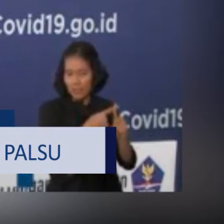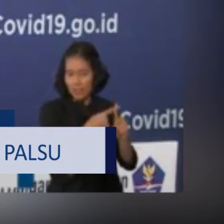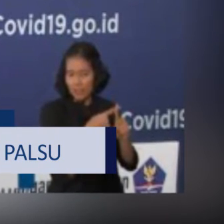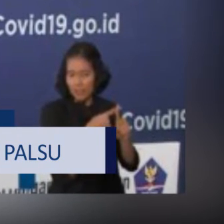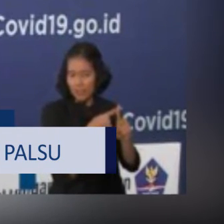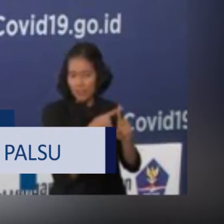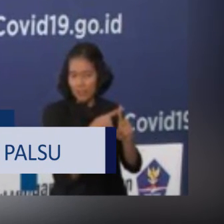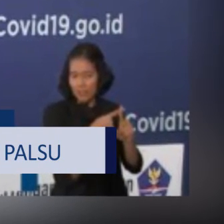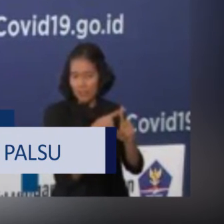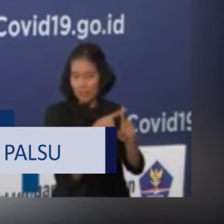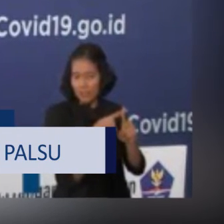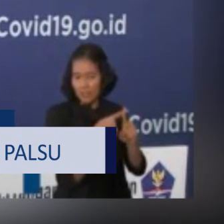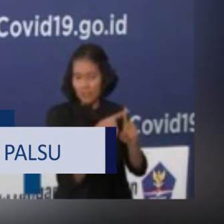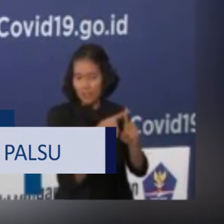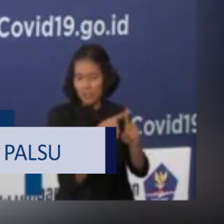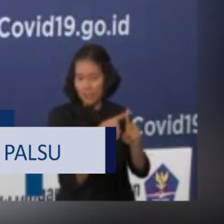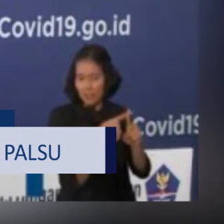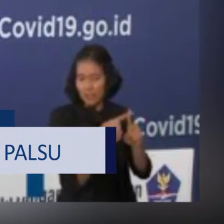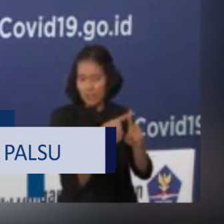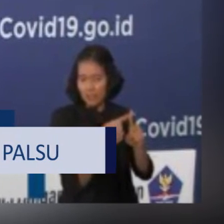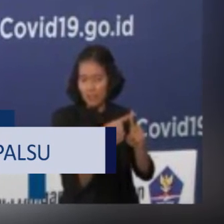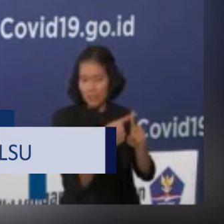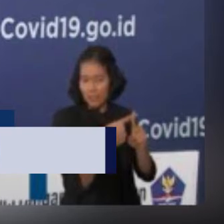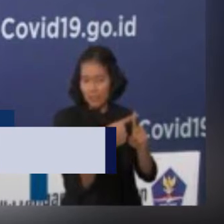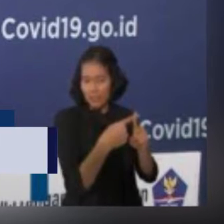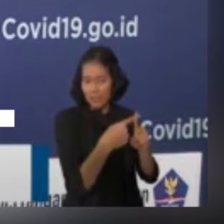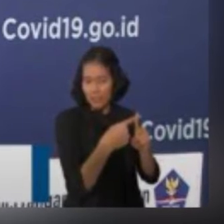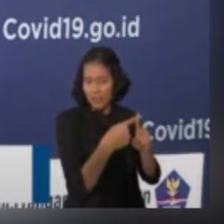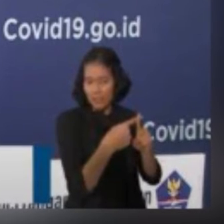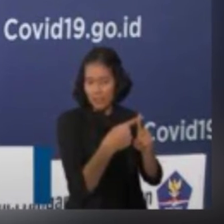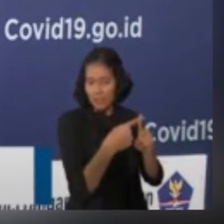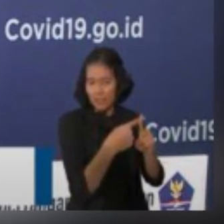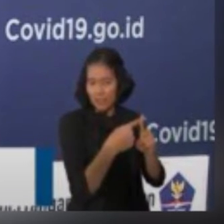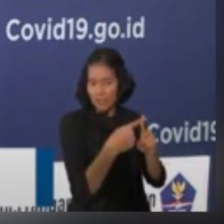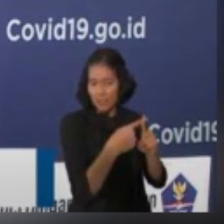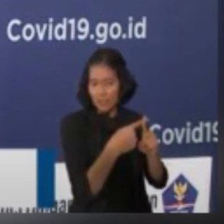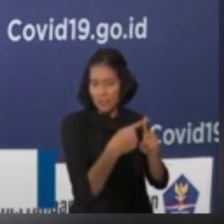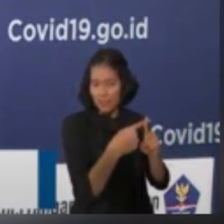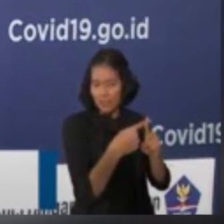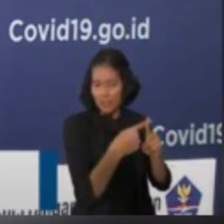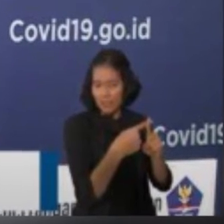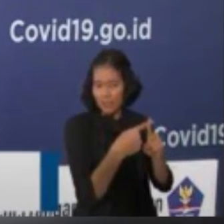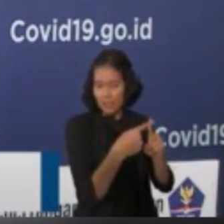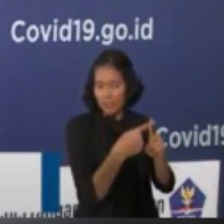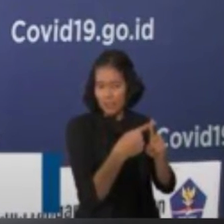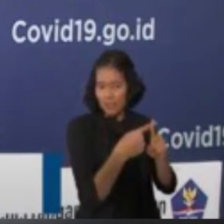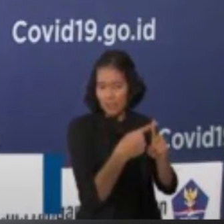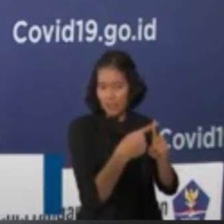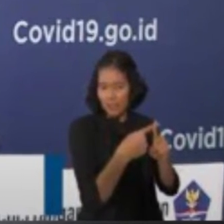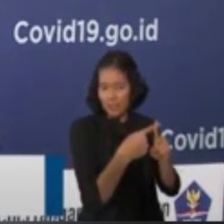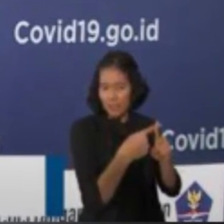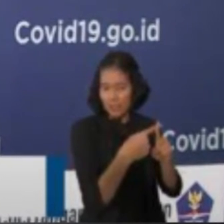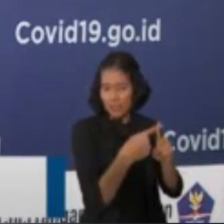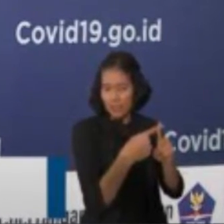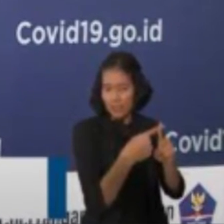disampaikan oleh PLT Dirjen Kefarmasian dan Alat Kesehatan Kemenkes Arianti Anaya dalam menyikapi peredaran masker